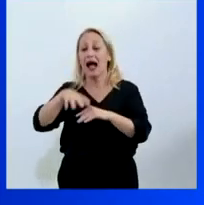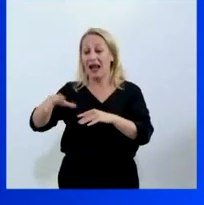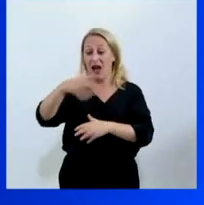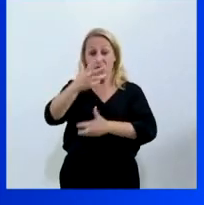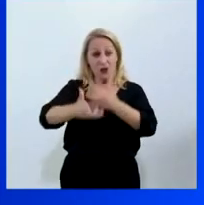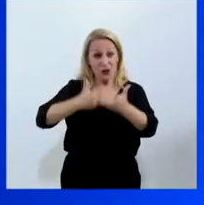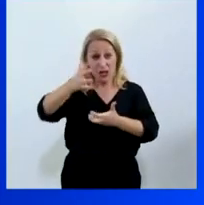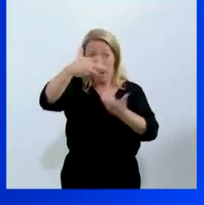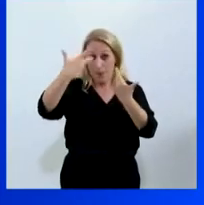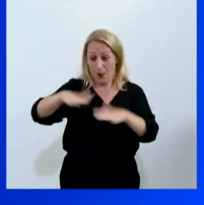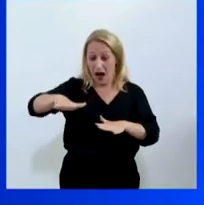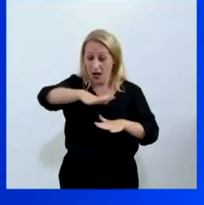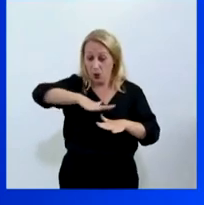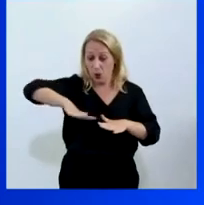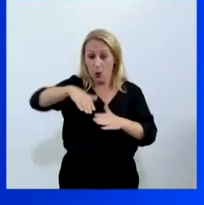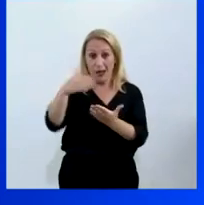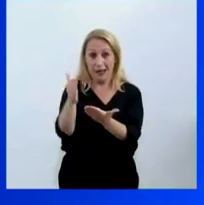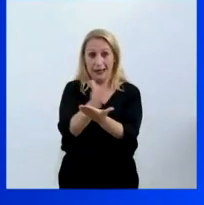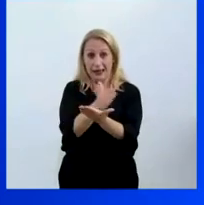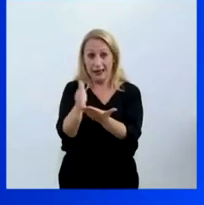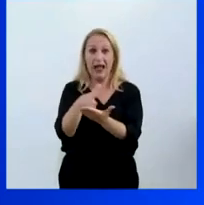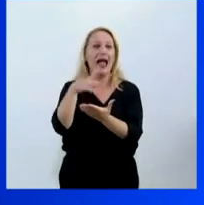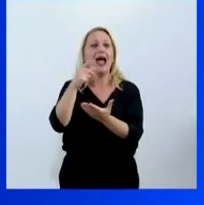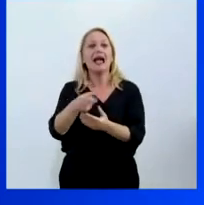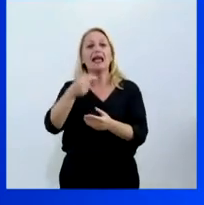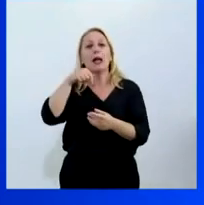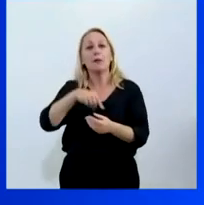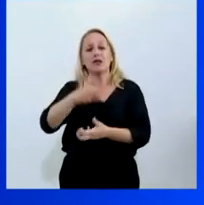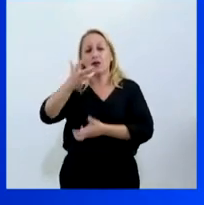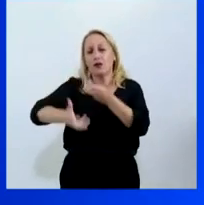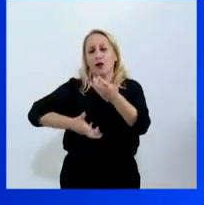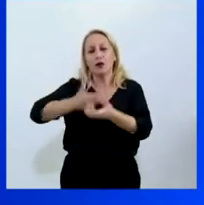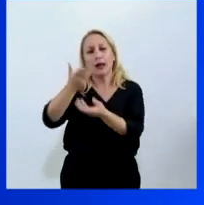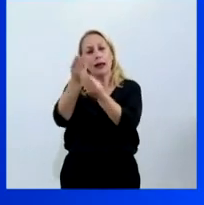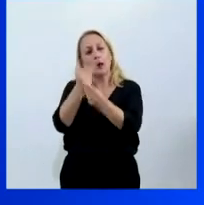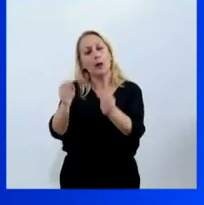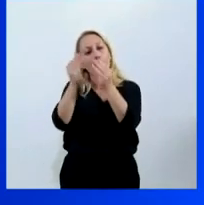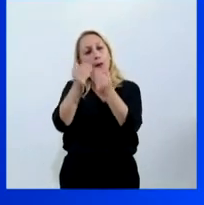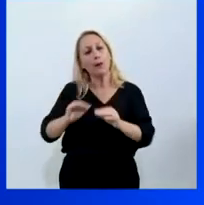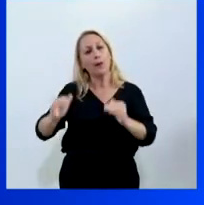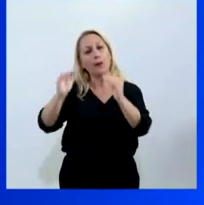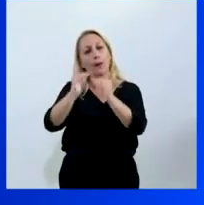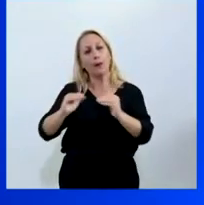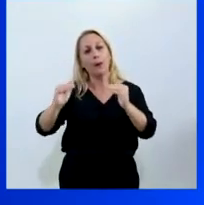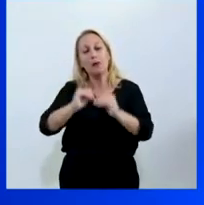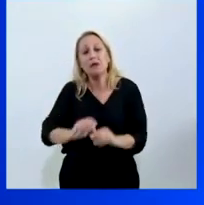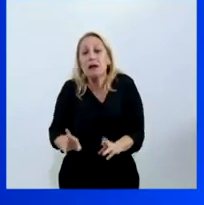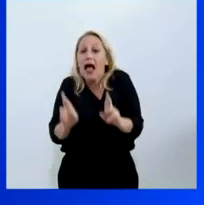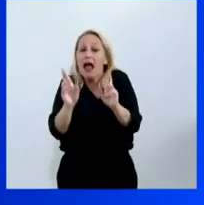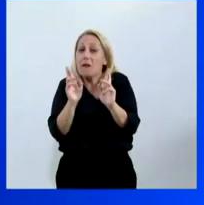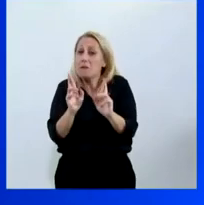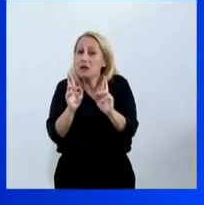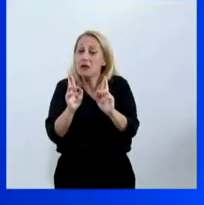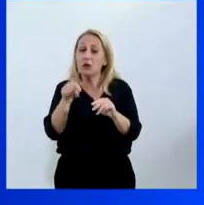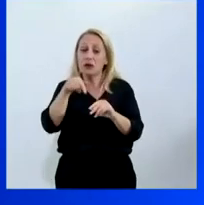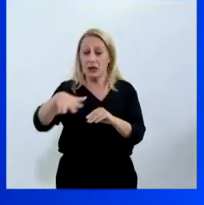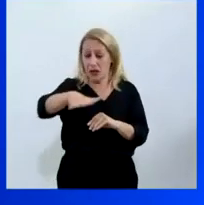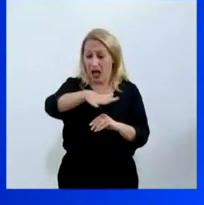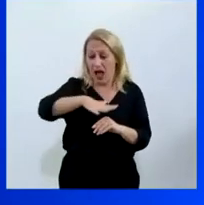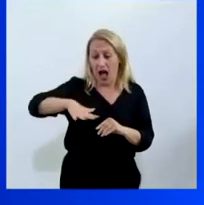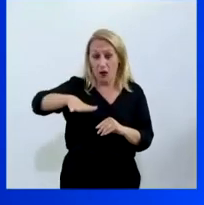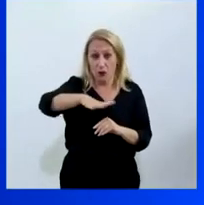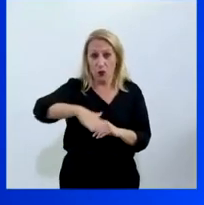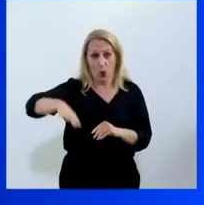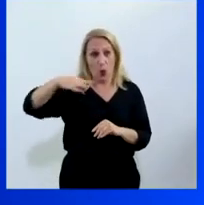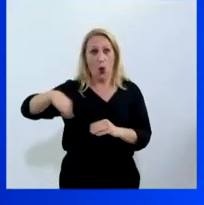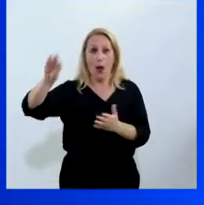κάηκε, ένα σημαντικό κομμάτι ήταν φωτιά χαμηλής έντασης που μας επιτρέπει να είμαστε συγκρατημένοι αισιόδοξοι ότι το πάρκο αυτό θα μπορέσει